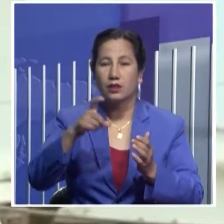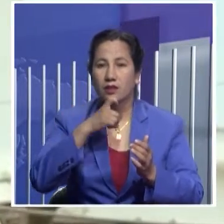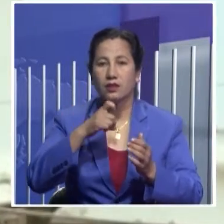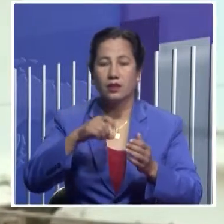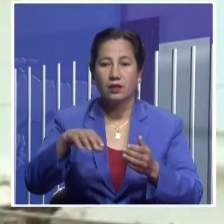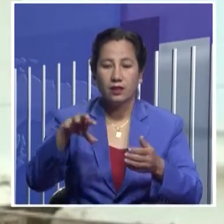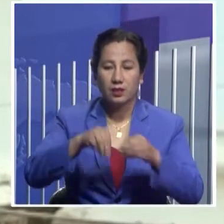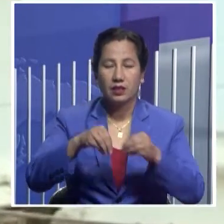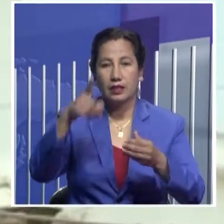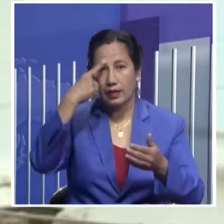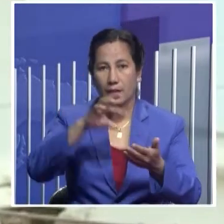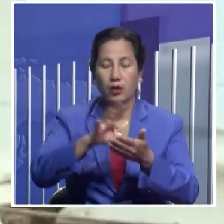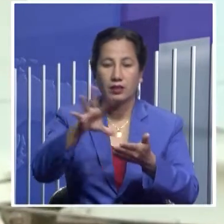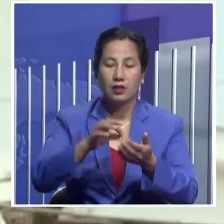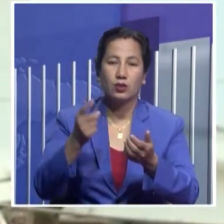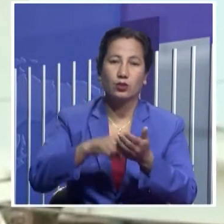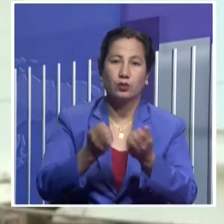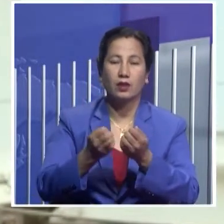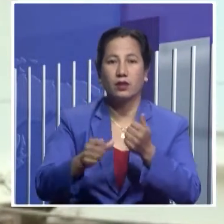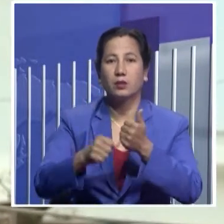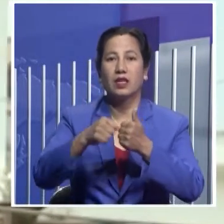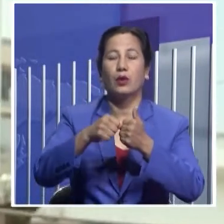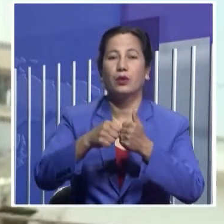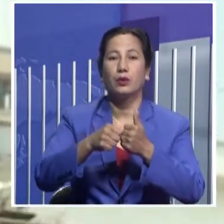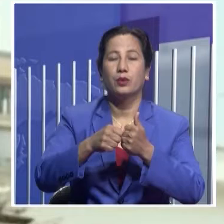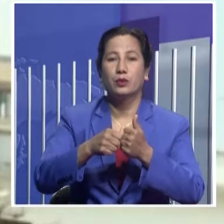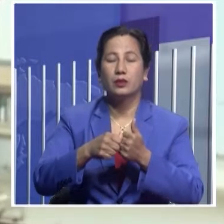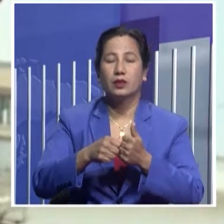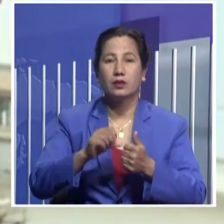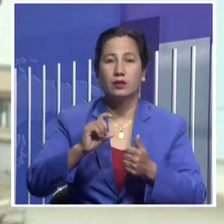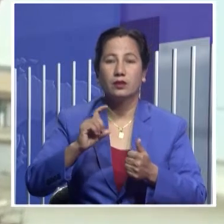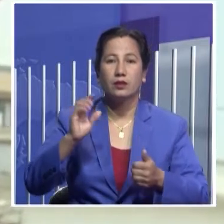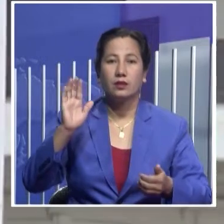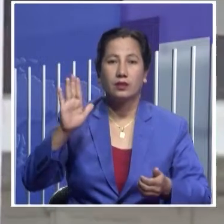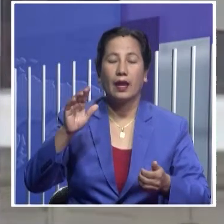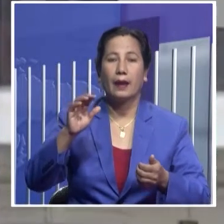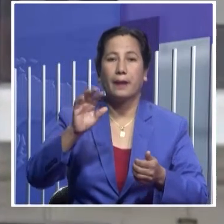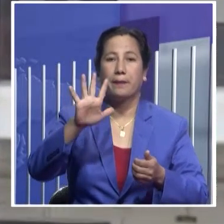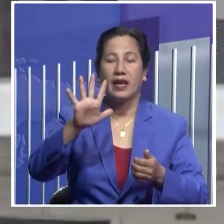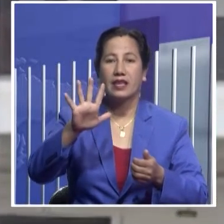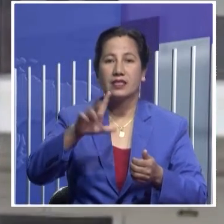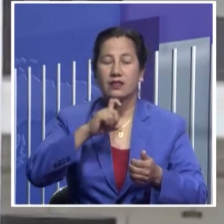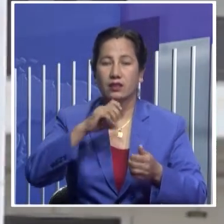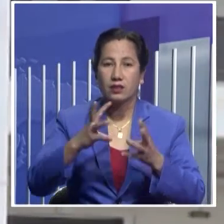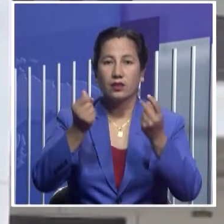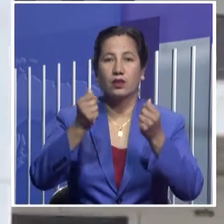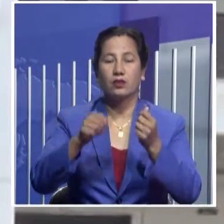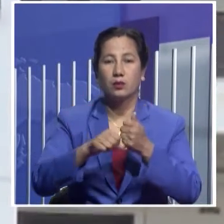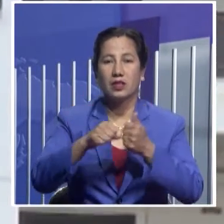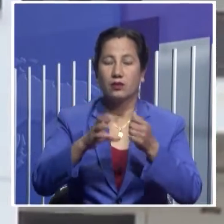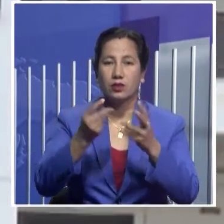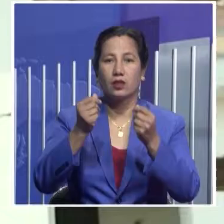सुरु भएको छ। स्थानीय तहको पदाधिकारीको पदावधि जेठ 5 गते सकिँदैछ। संविधान अनुसार पदावधि सकिएको